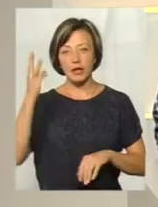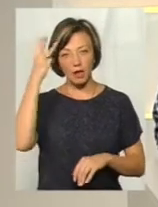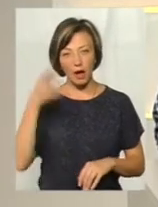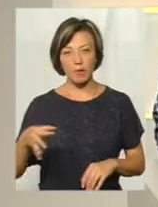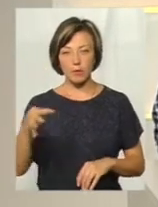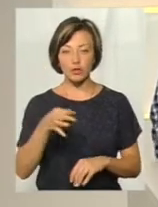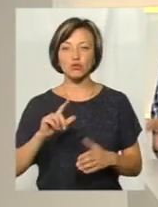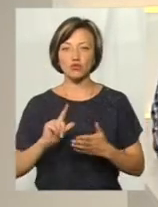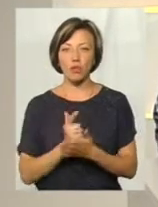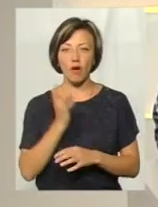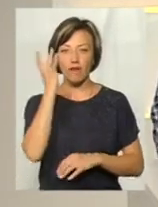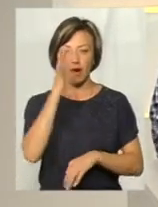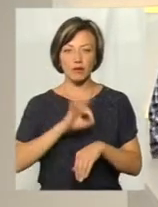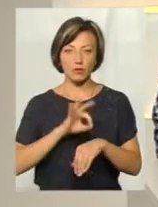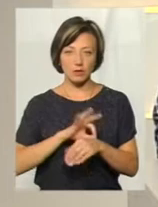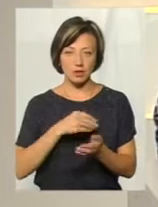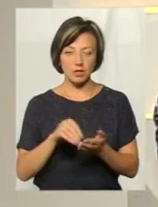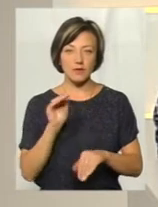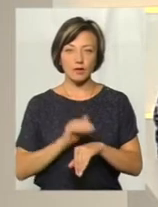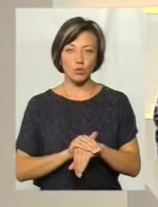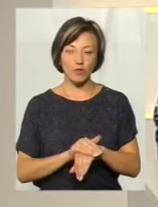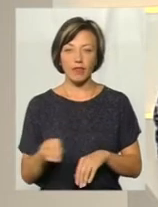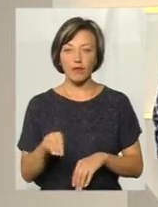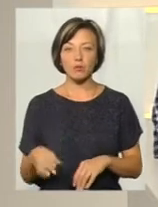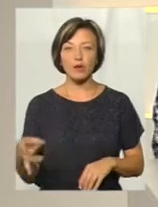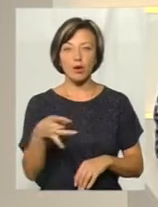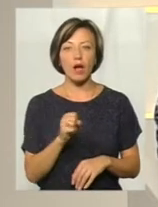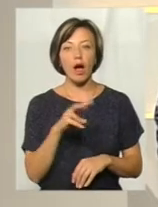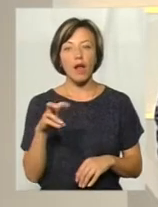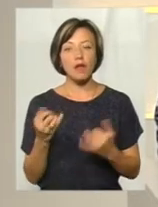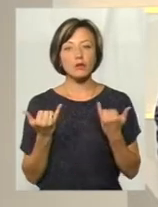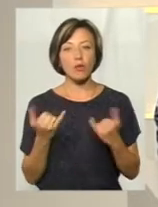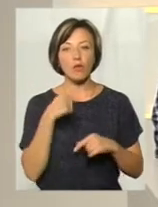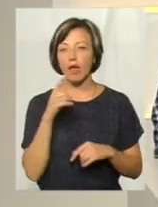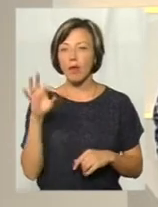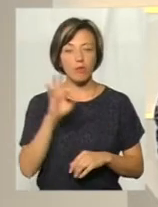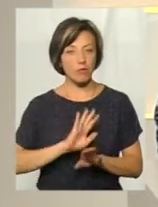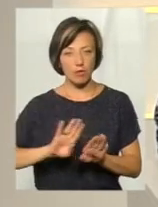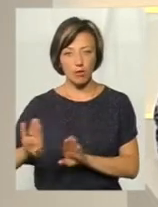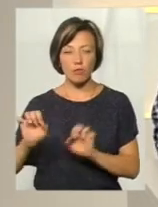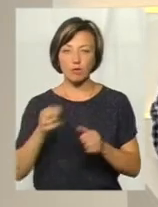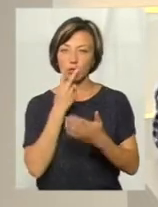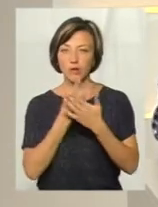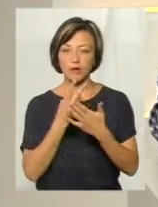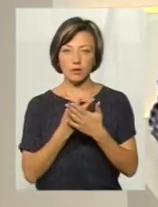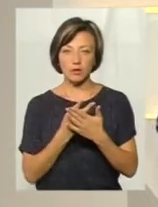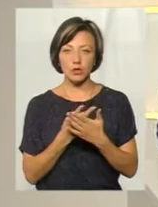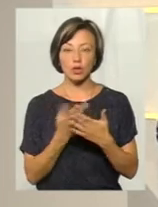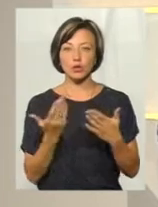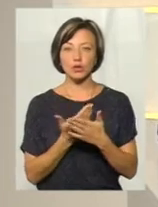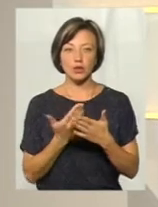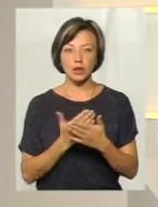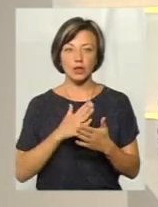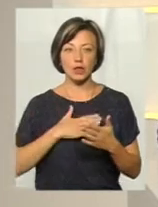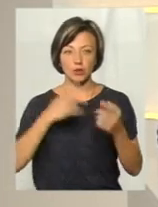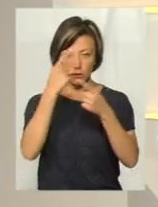африканська чума. Вона зафіксована в Тевтопільському районі. Але ми сьогодні говоримо не про неї. Про неї ви можете подивитися в сюжеті